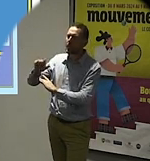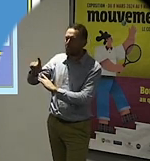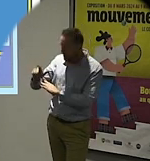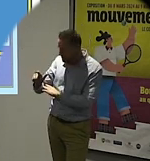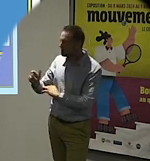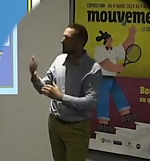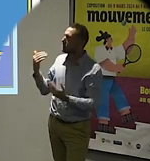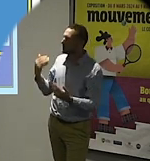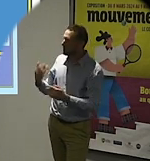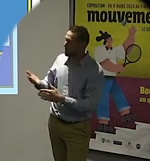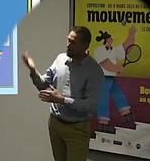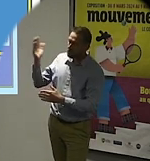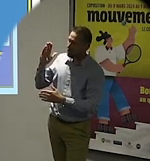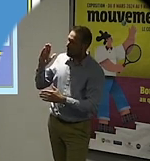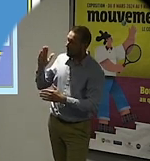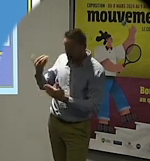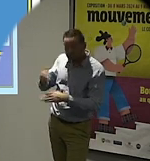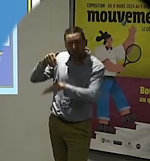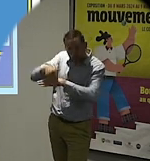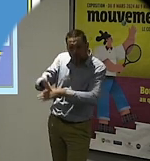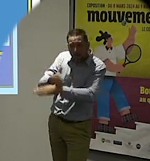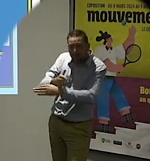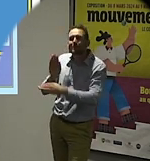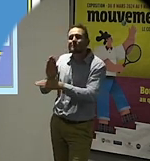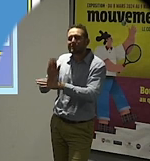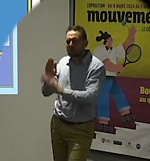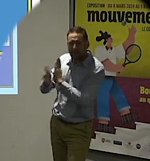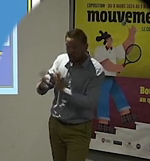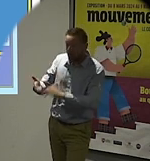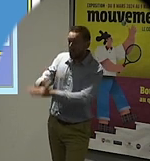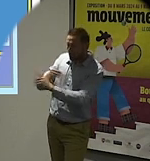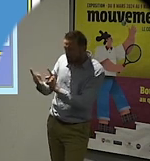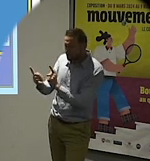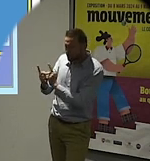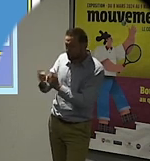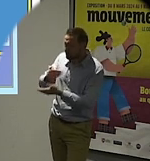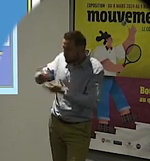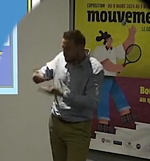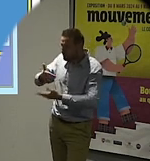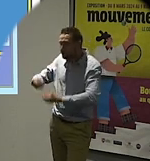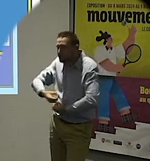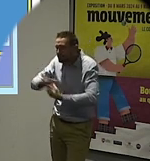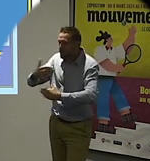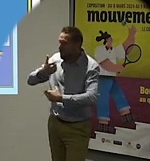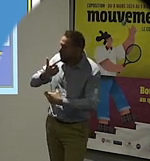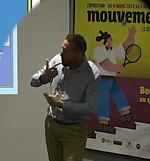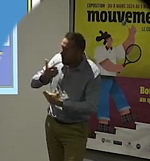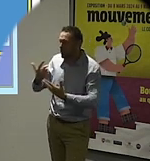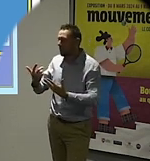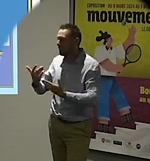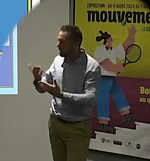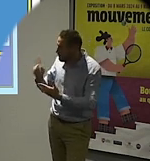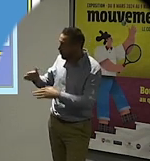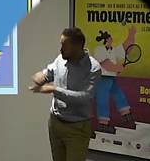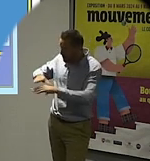on avait discuté un petit peu de ce que Chantal voulait dire ce soir et on devait discuter, en fait, poser des questions.